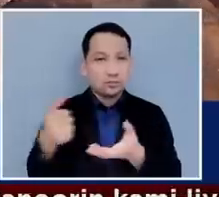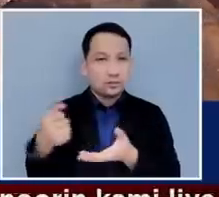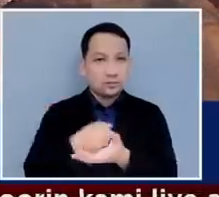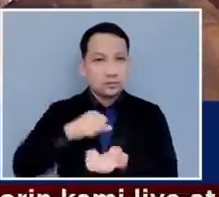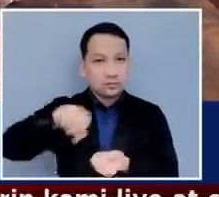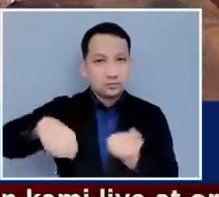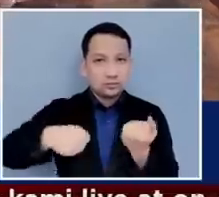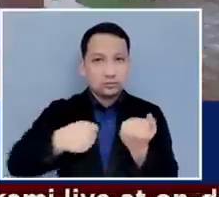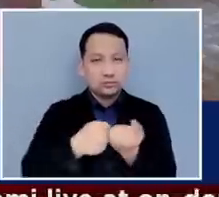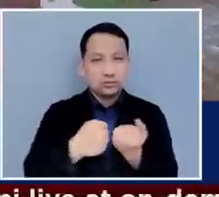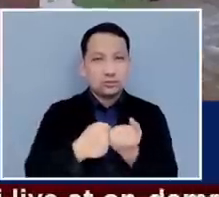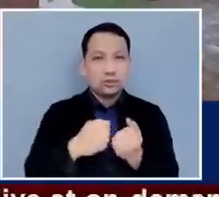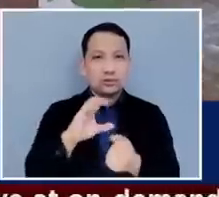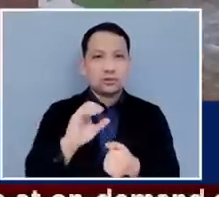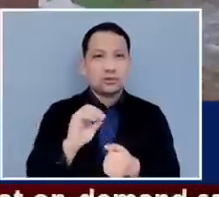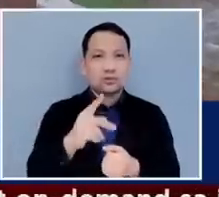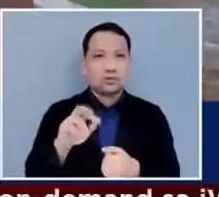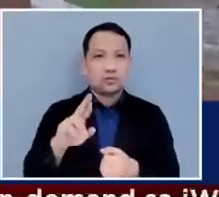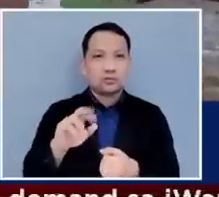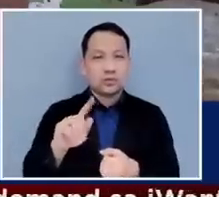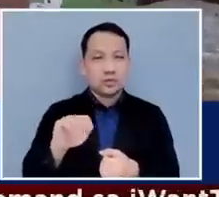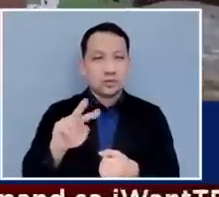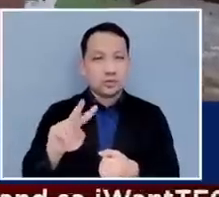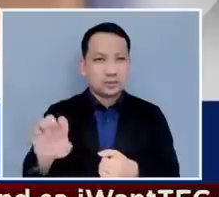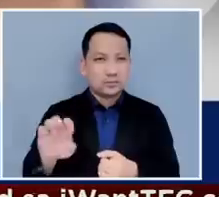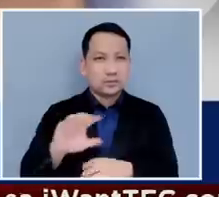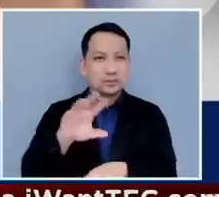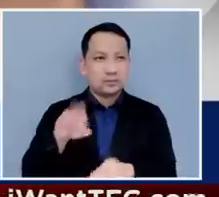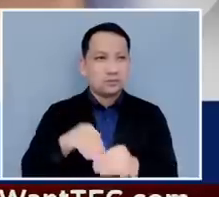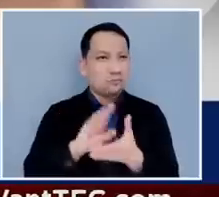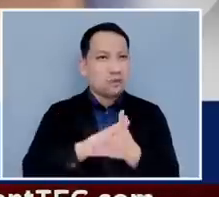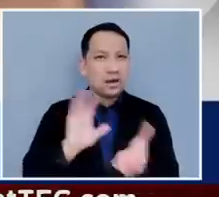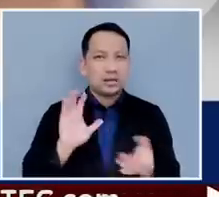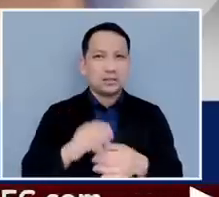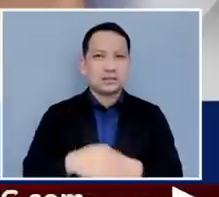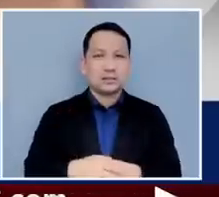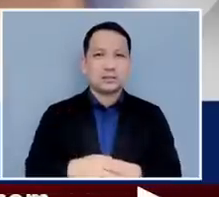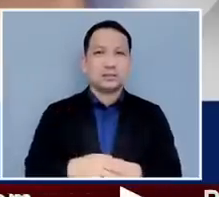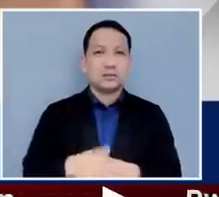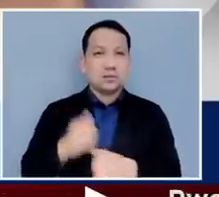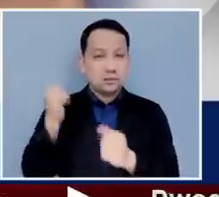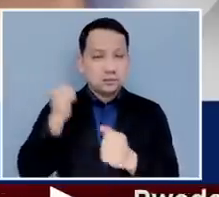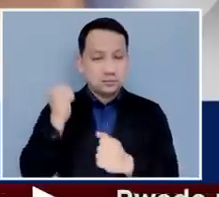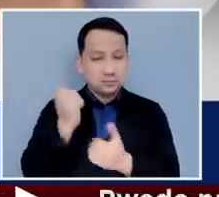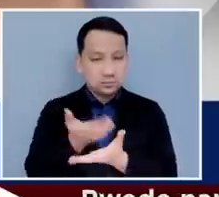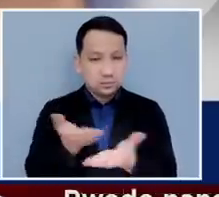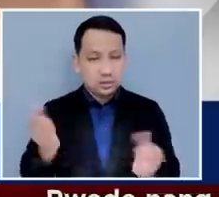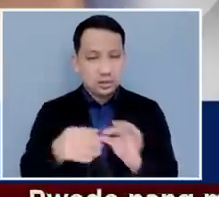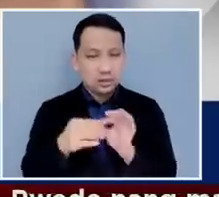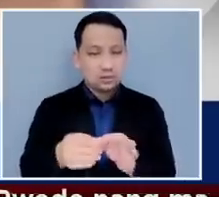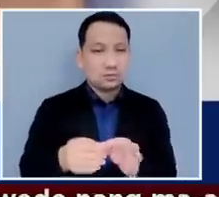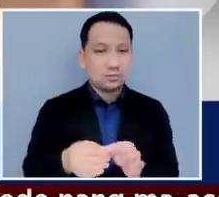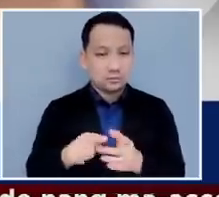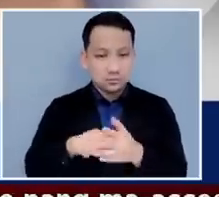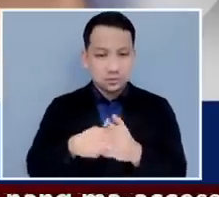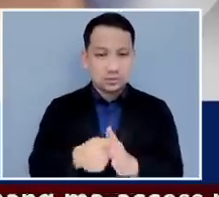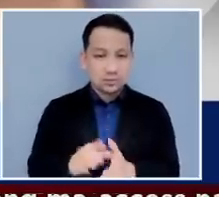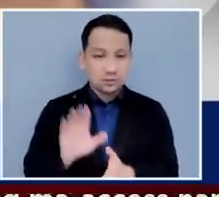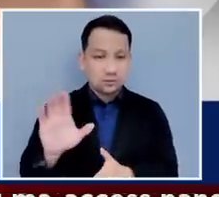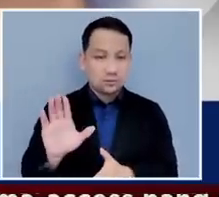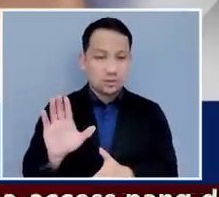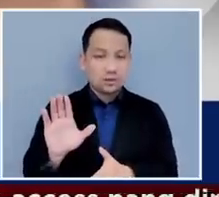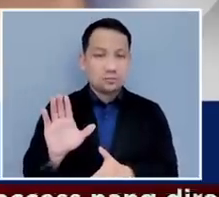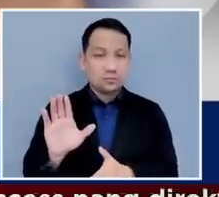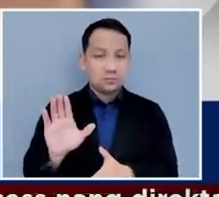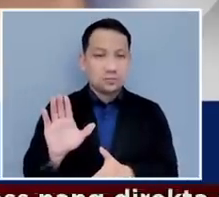mga kooperatiba kung mataas ang presyo ng mga trader. Hopefully, they will be willing to start yung kanilang pag-place